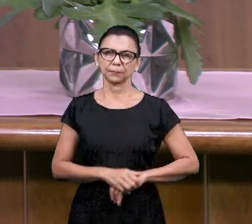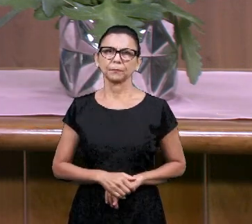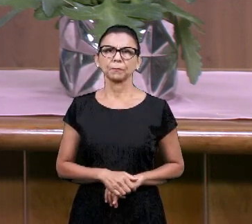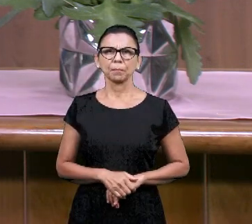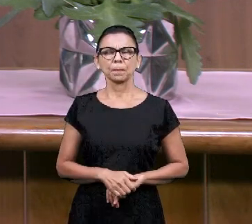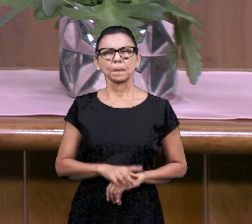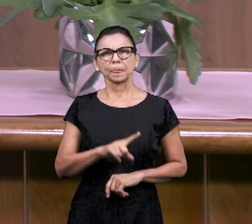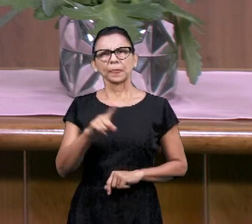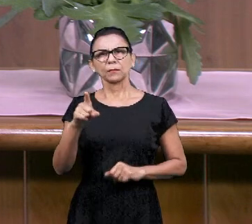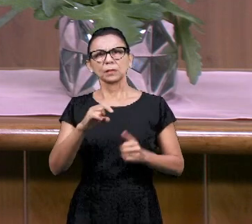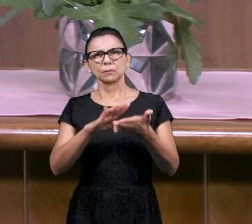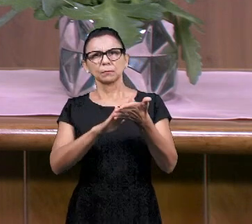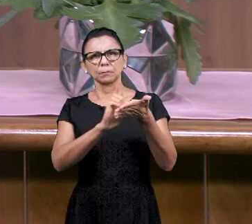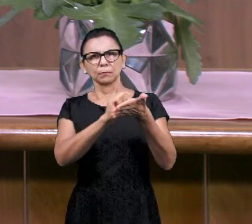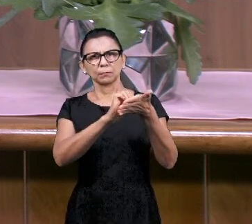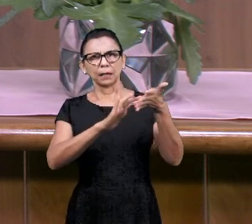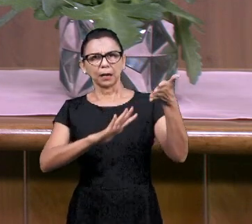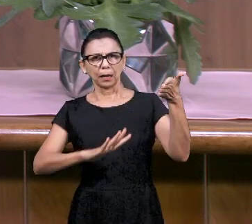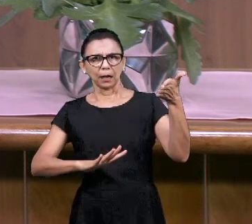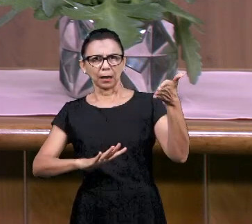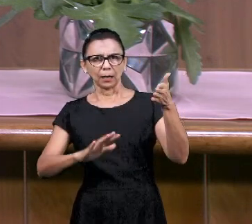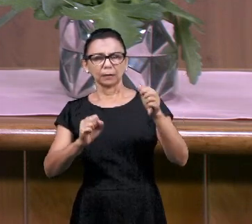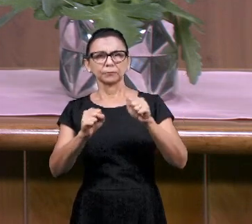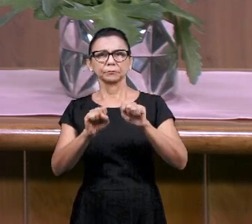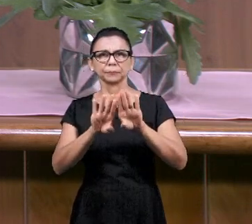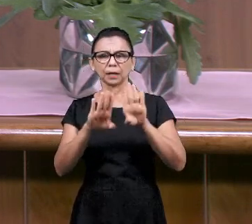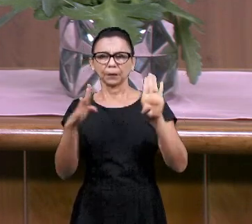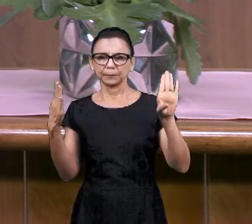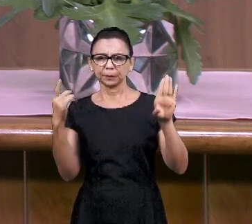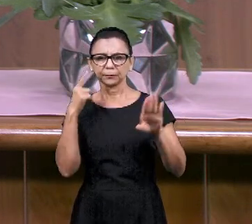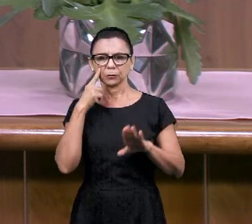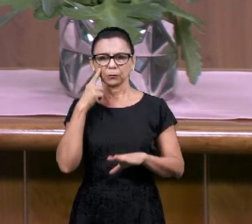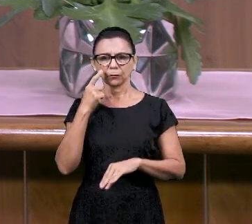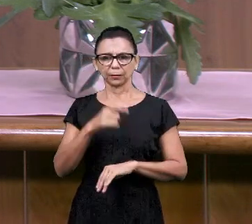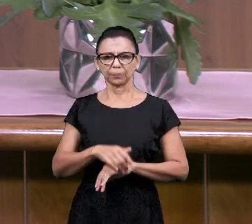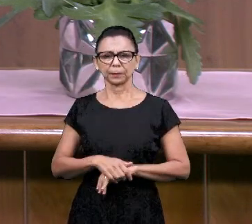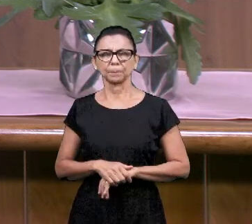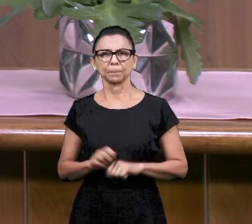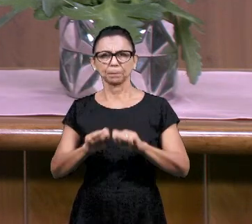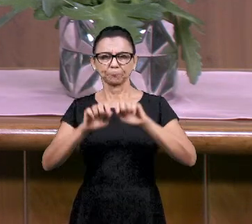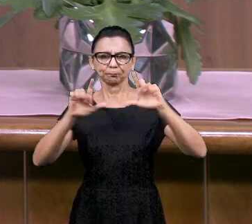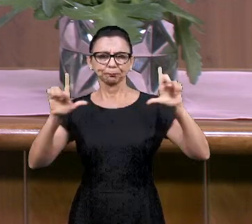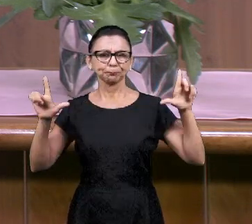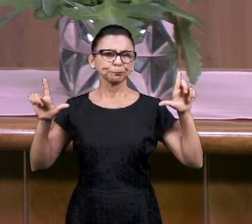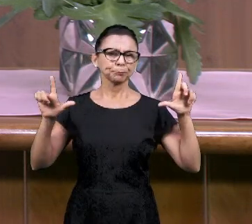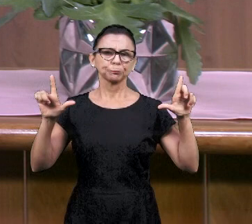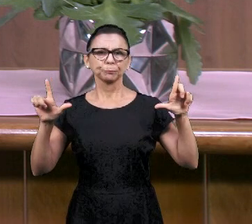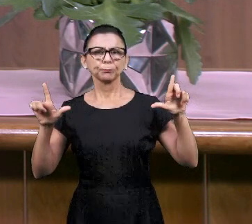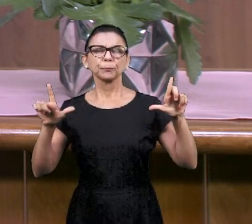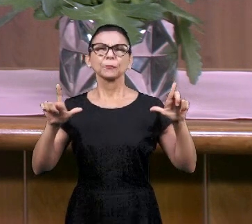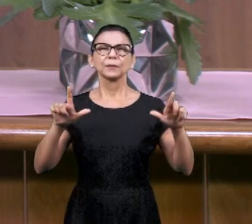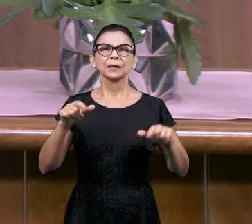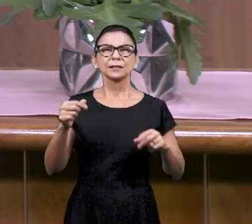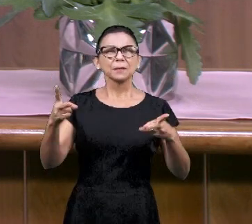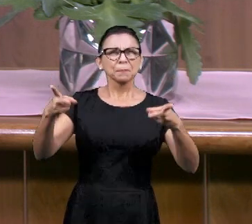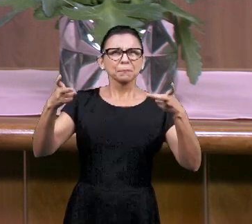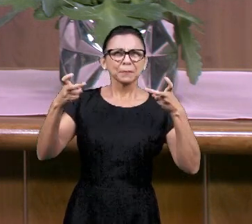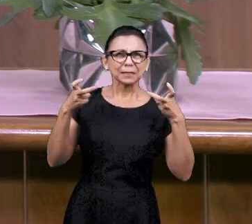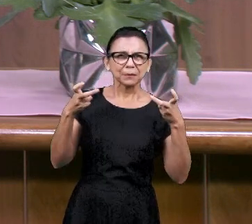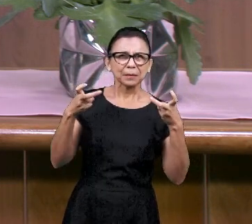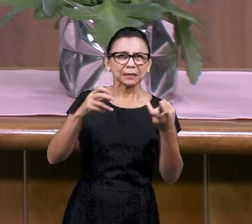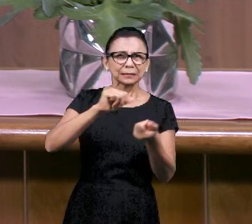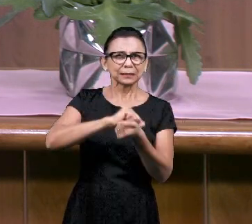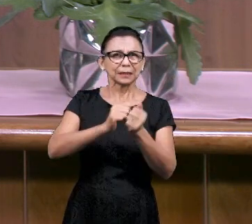le formulaire de participation écrit et vous avez vu que nous sommes en constante adaptation.